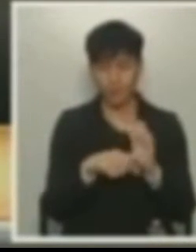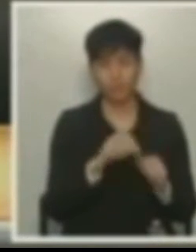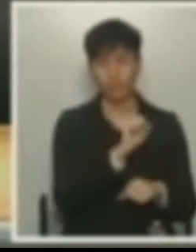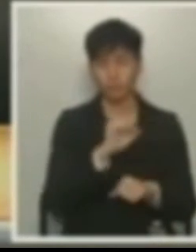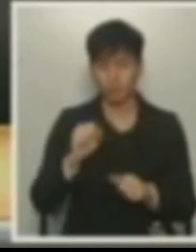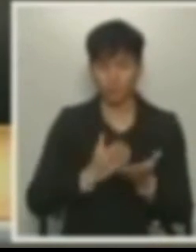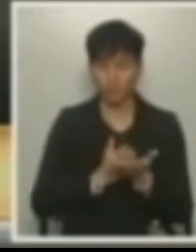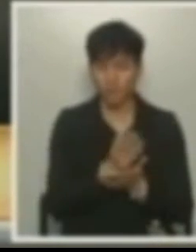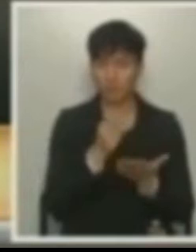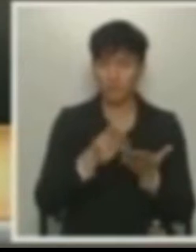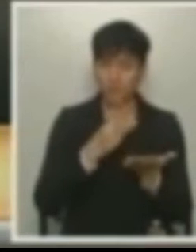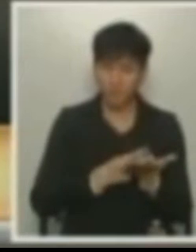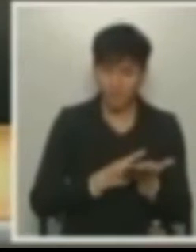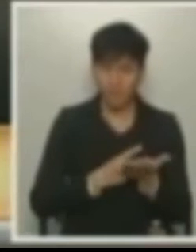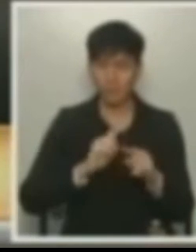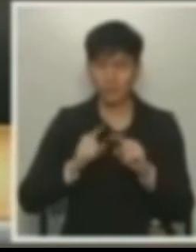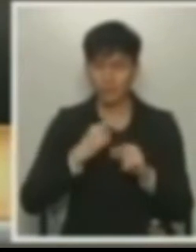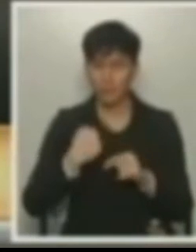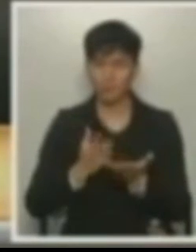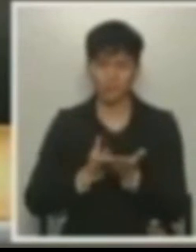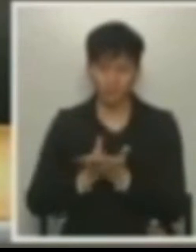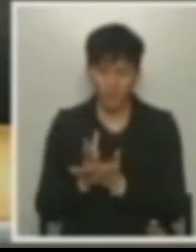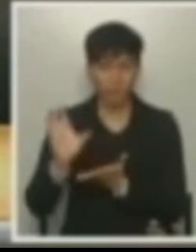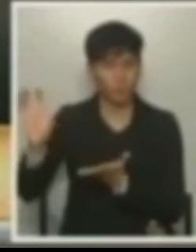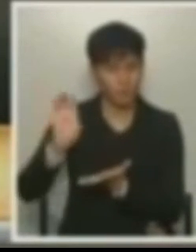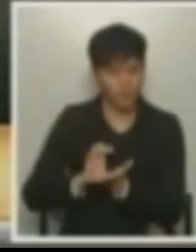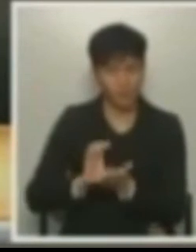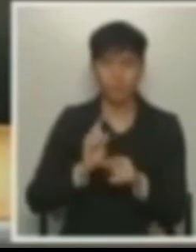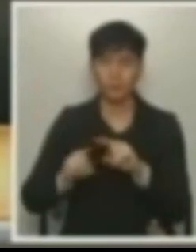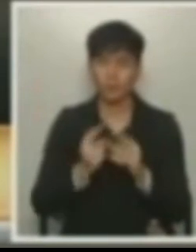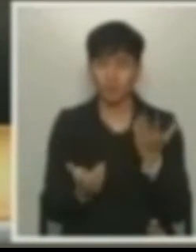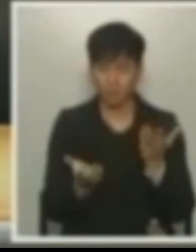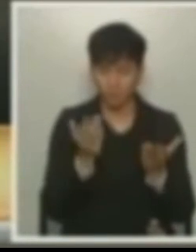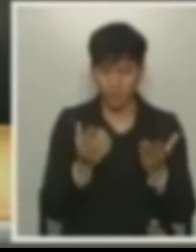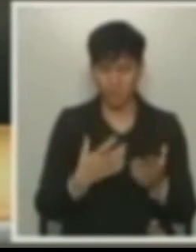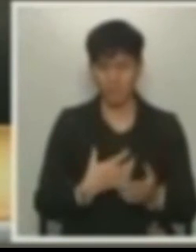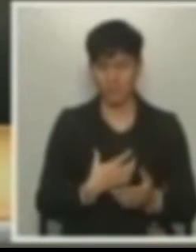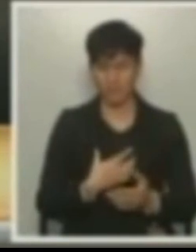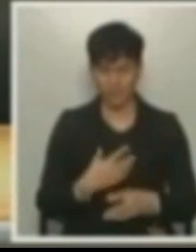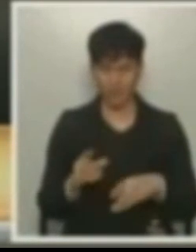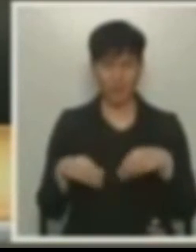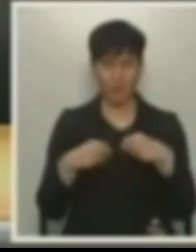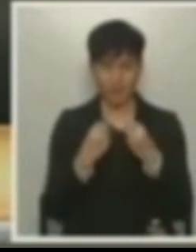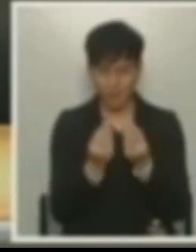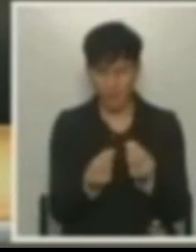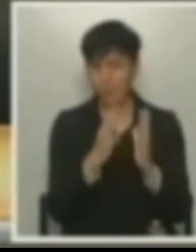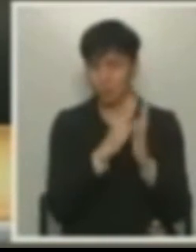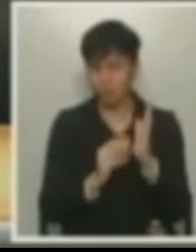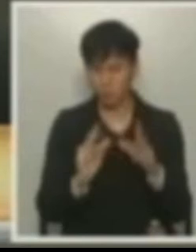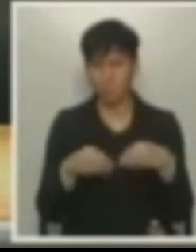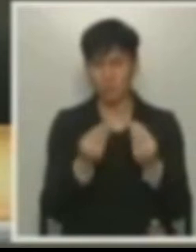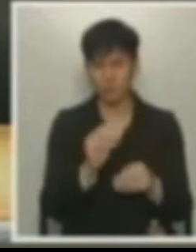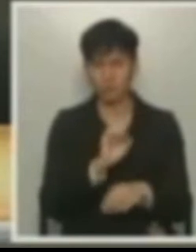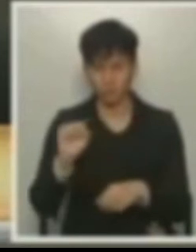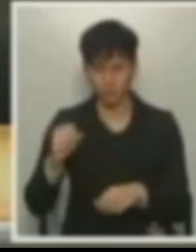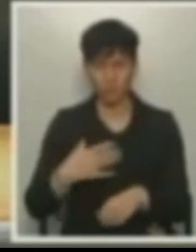หรือแม้กระทั่งหน่วยที่ตั้งขึ้นมาเรื่องงบประมาณเนี่ยของเฉพาะของสภาผู้แทนราษฎรเนี่ยเราจำเป็นต้องมีบุคลากรที่มีความรู้ความสามารถนะครับ